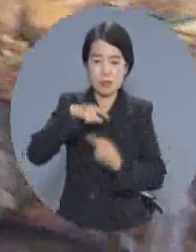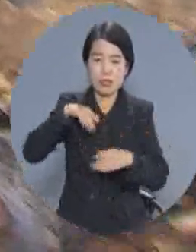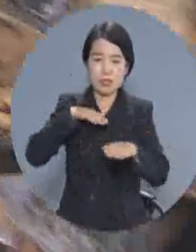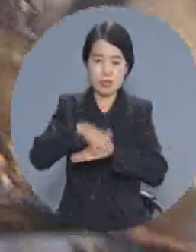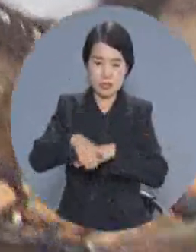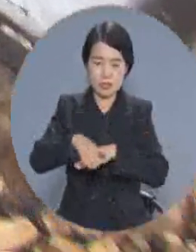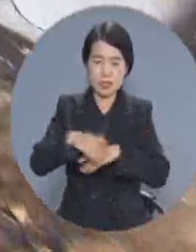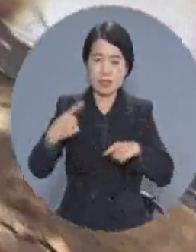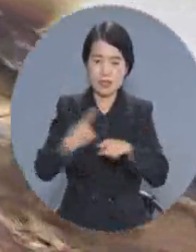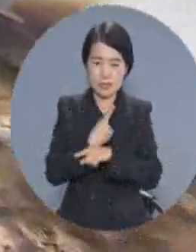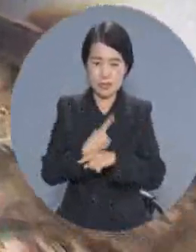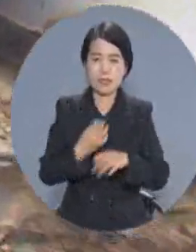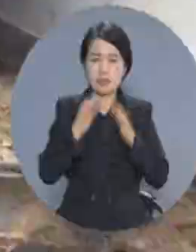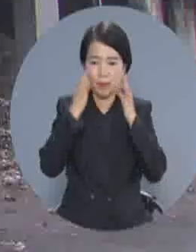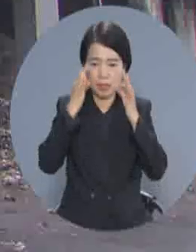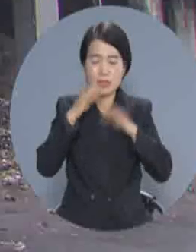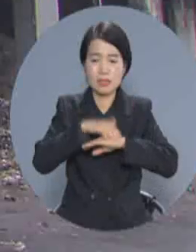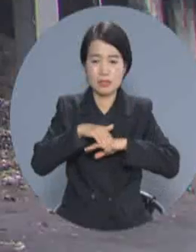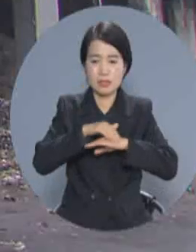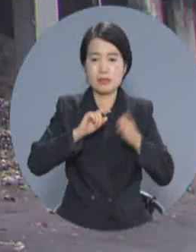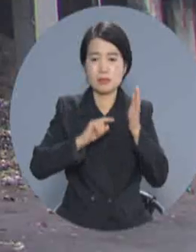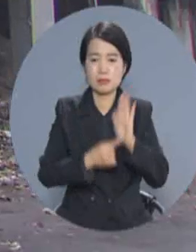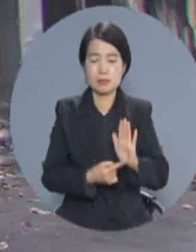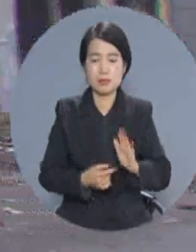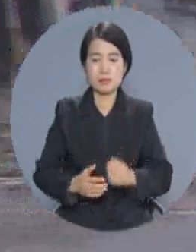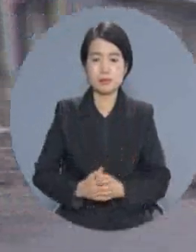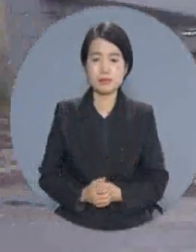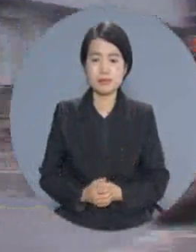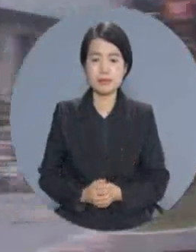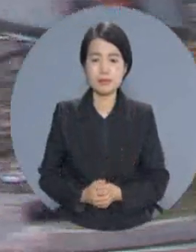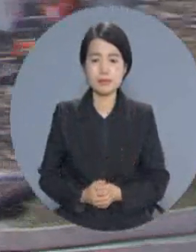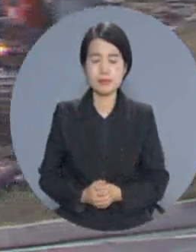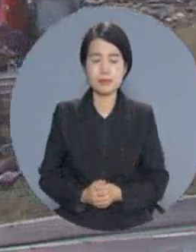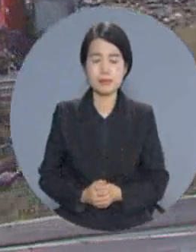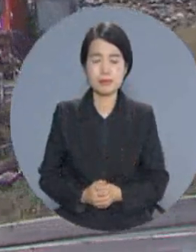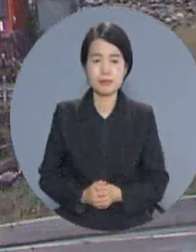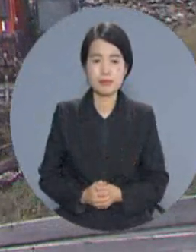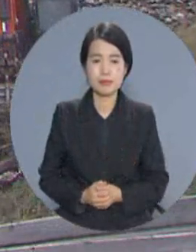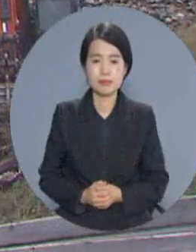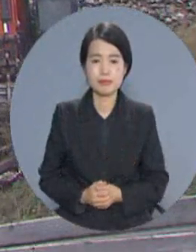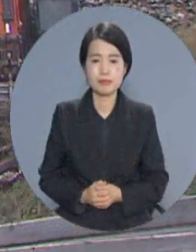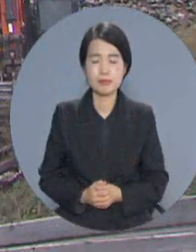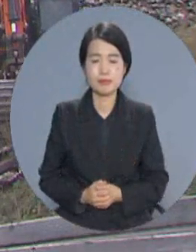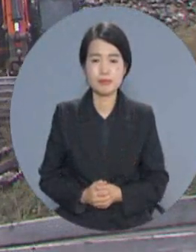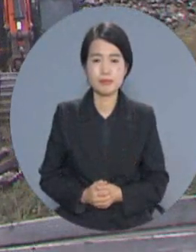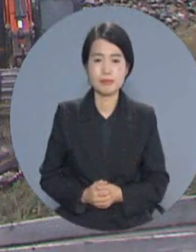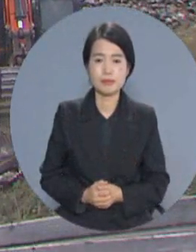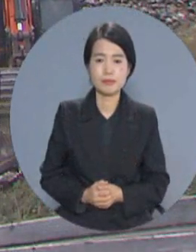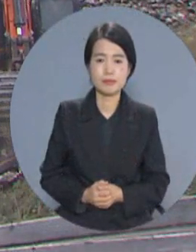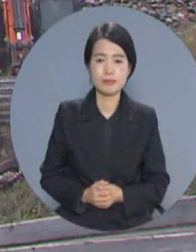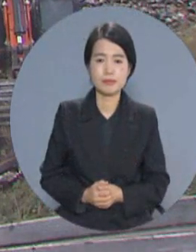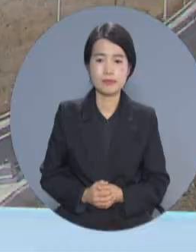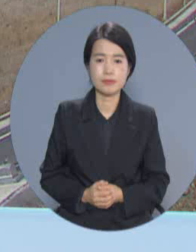방식을 개선해 나갈 예정이라고 덧붙였습니다. MBC 뉴스 강서영입니다.